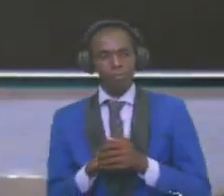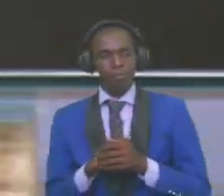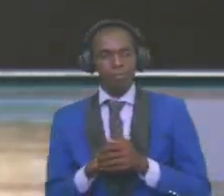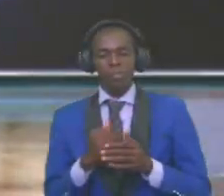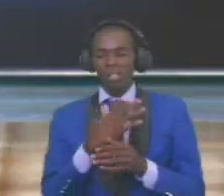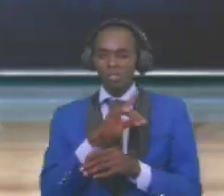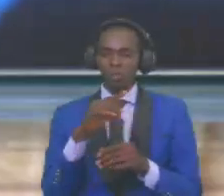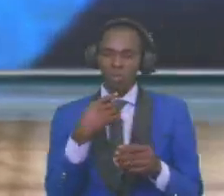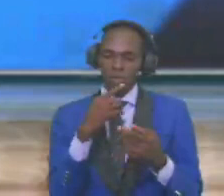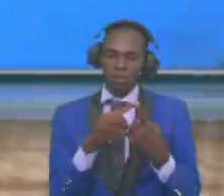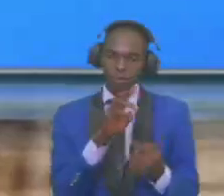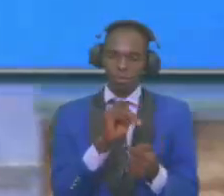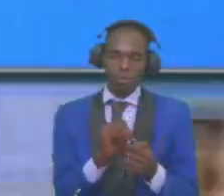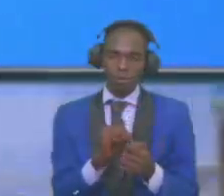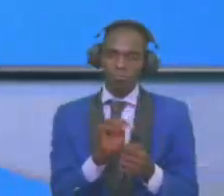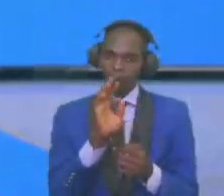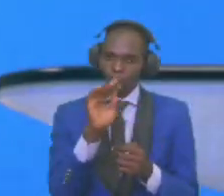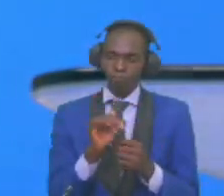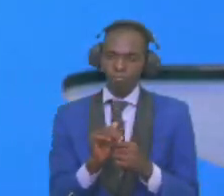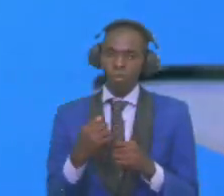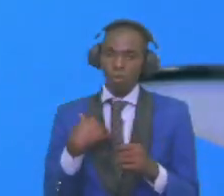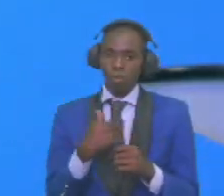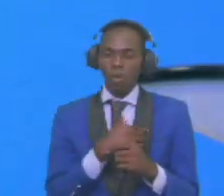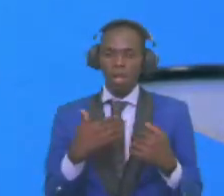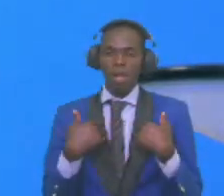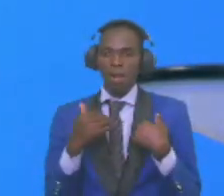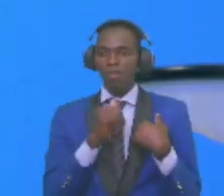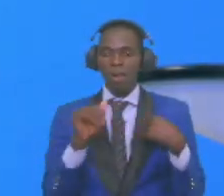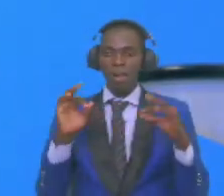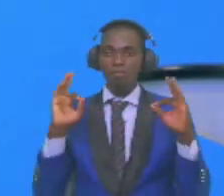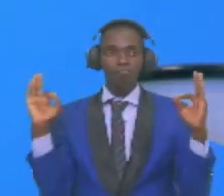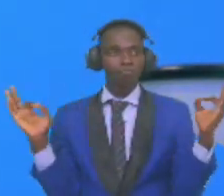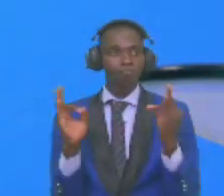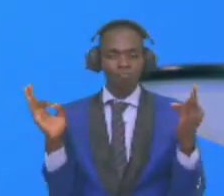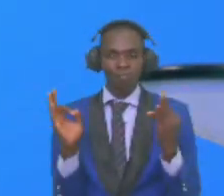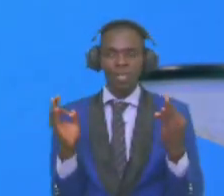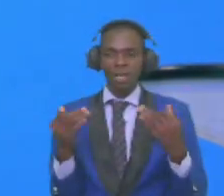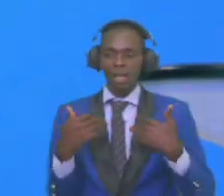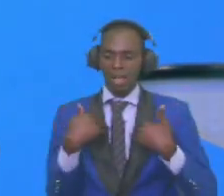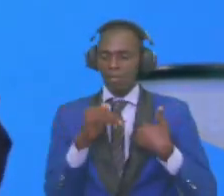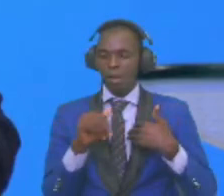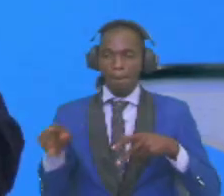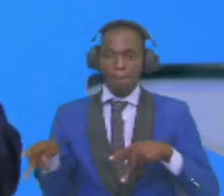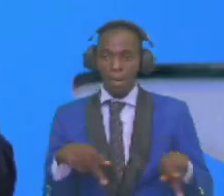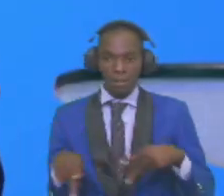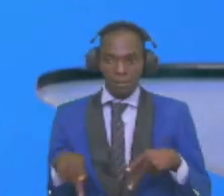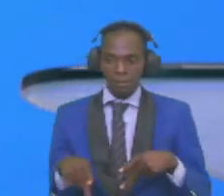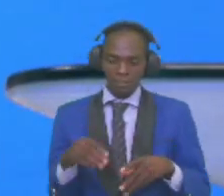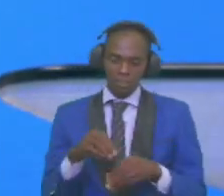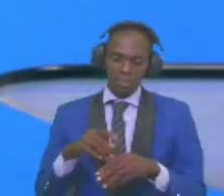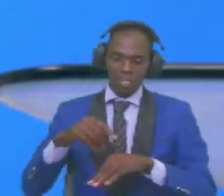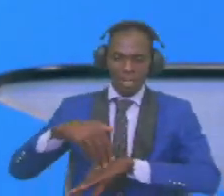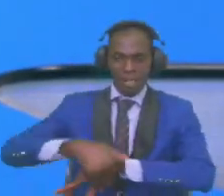et vous 10h et nous avons une un festival d'avoir une fête